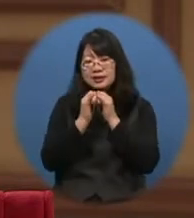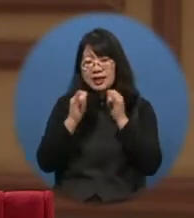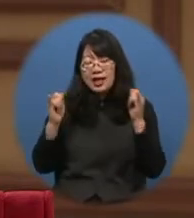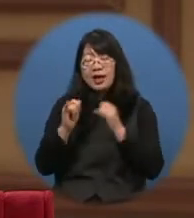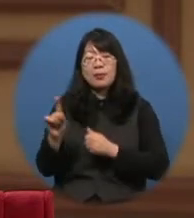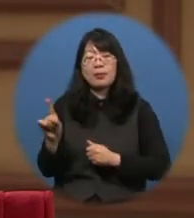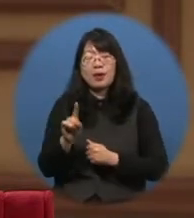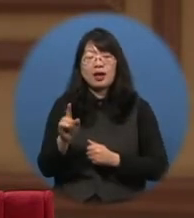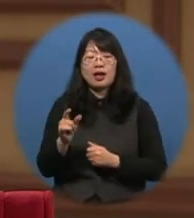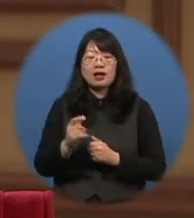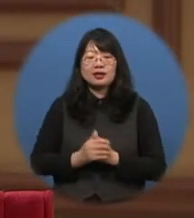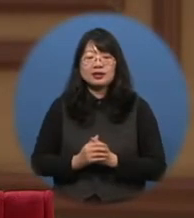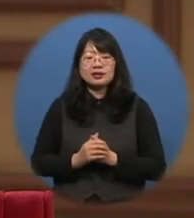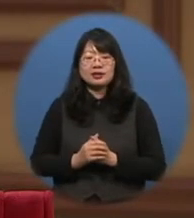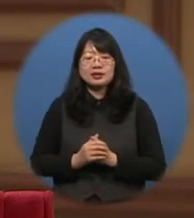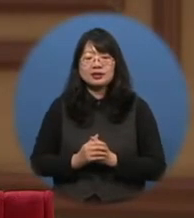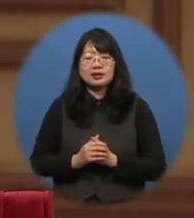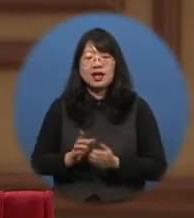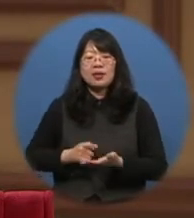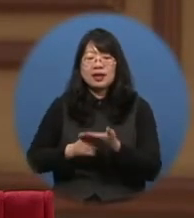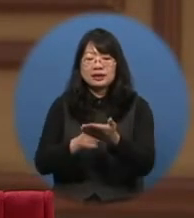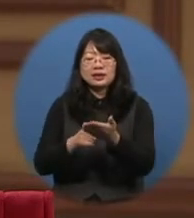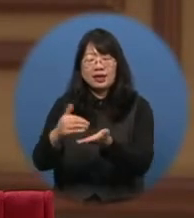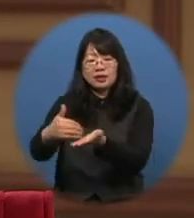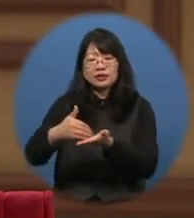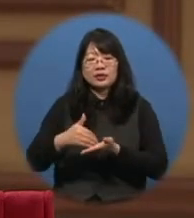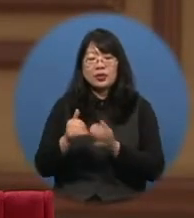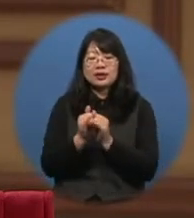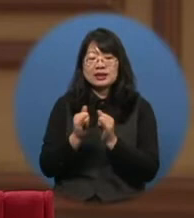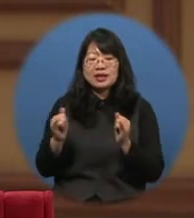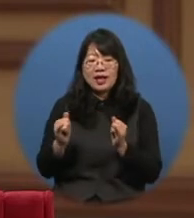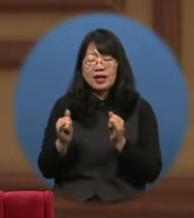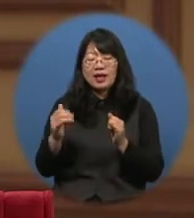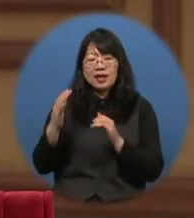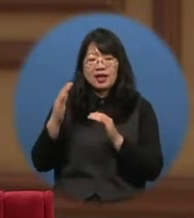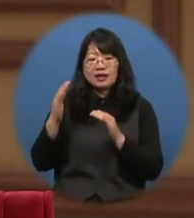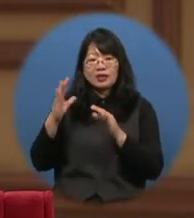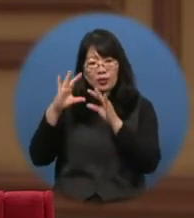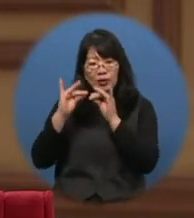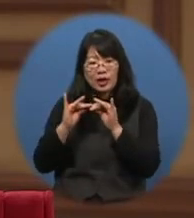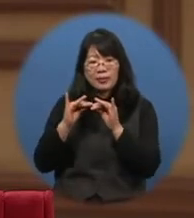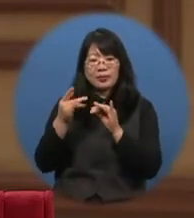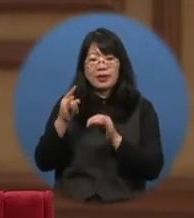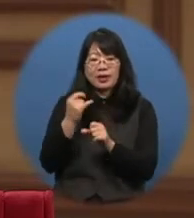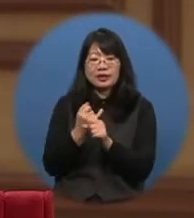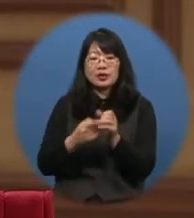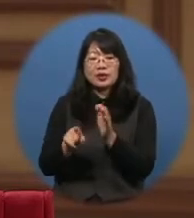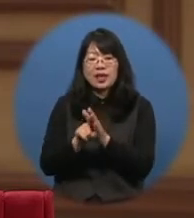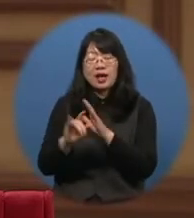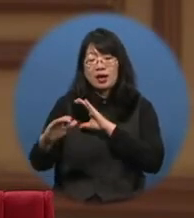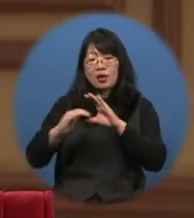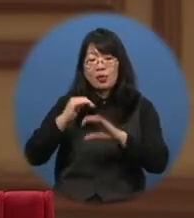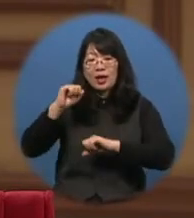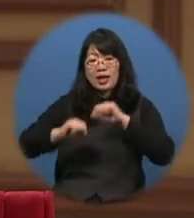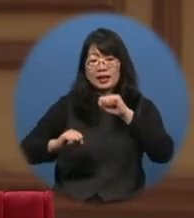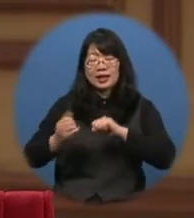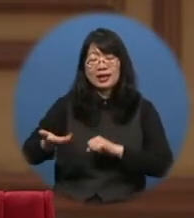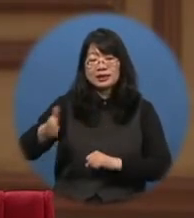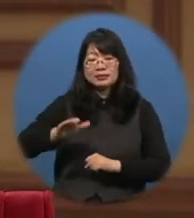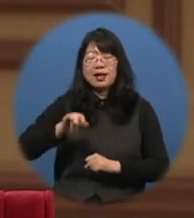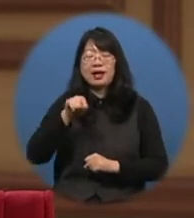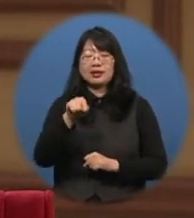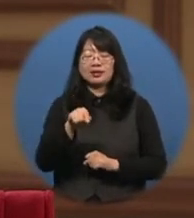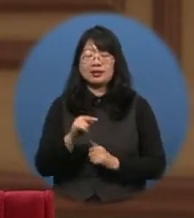이제 발신자와 수용자 간의 공감대를 형성하기 위해서 하는 이제 커뮤니케이션 행위다. 다만 이제